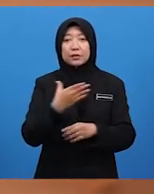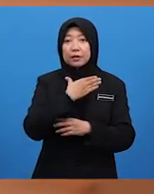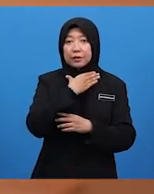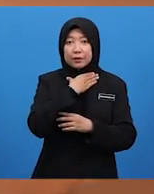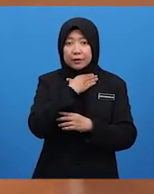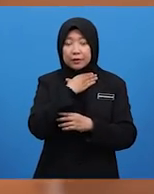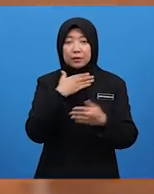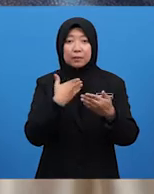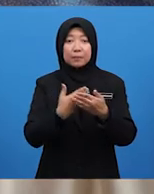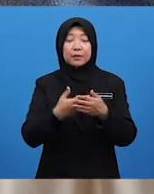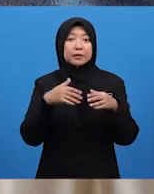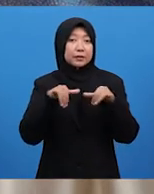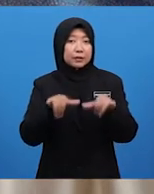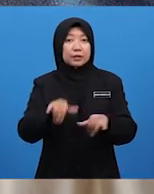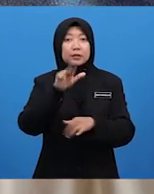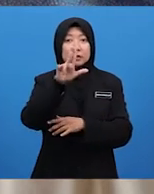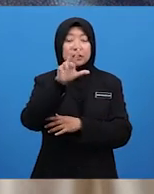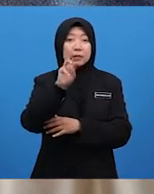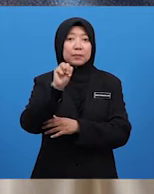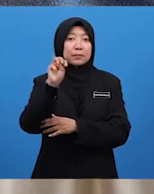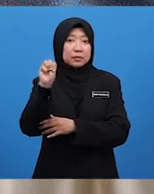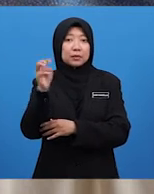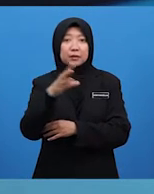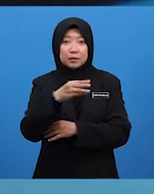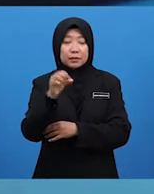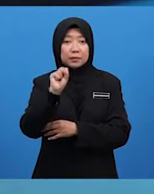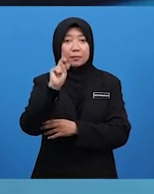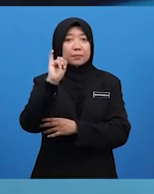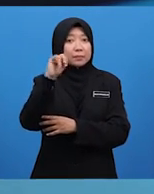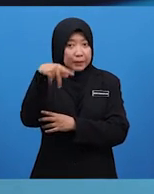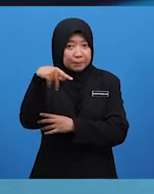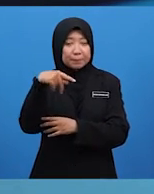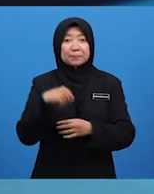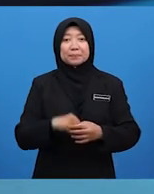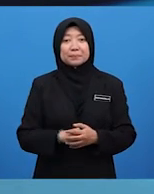tinggal 3 mm dan snip.